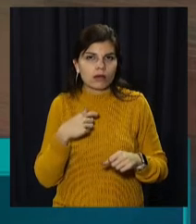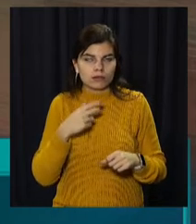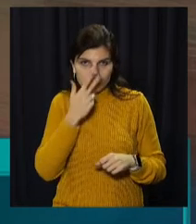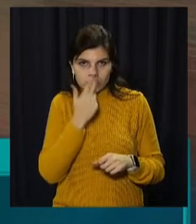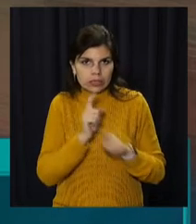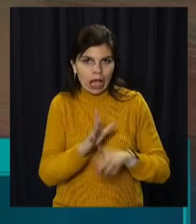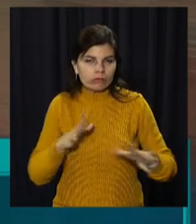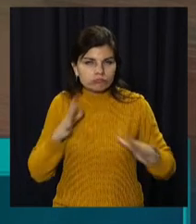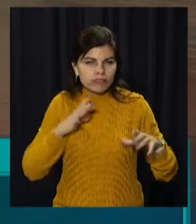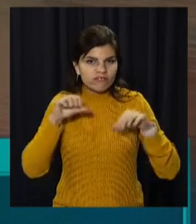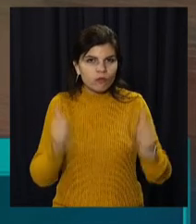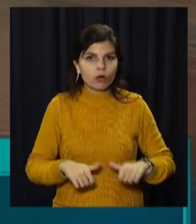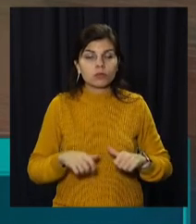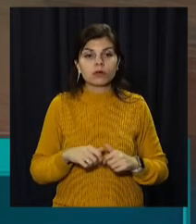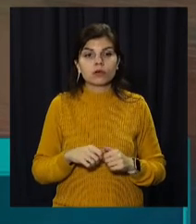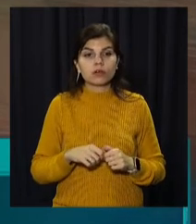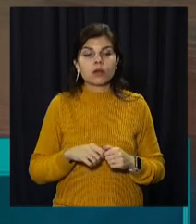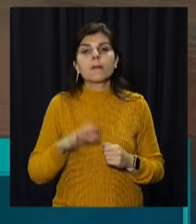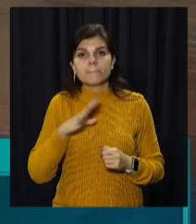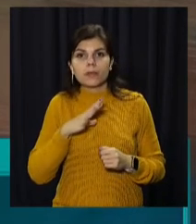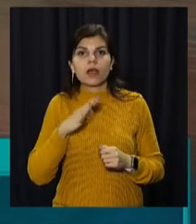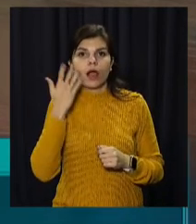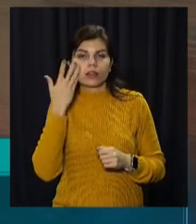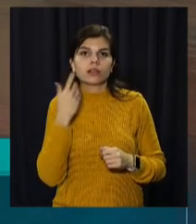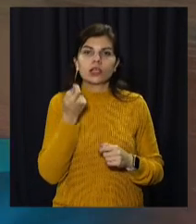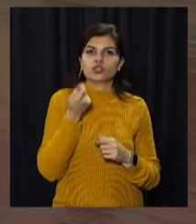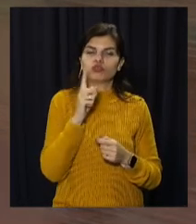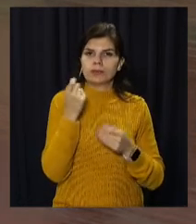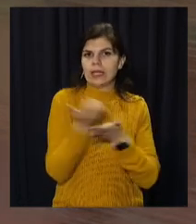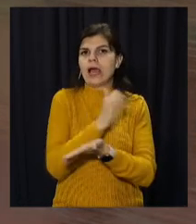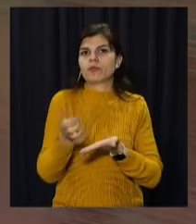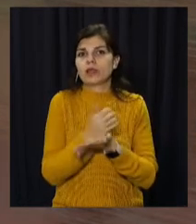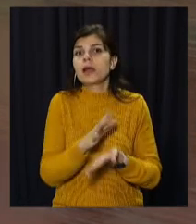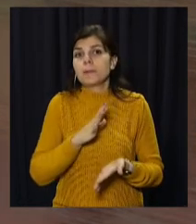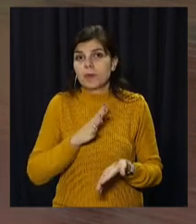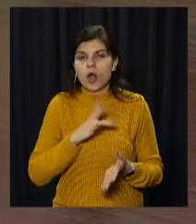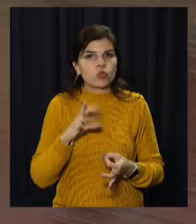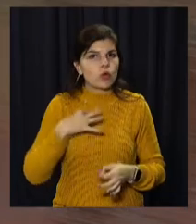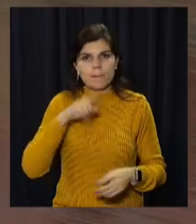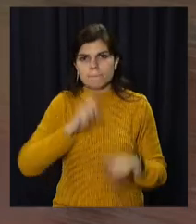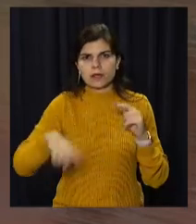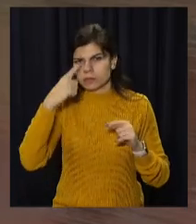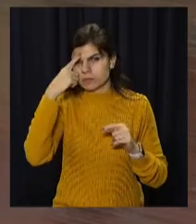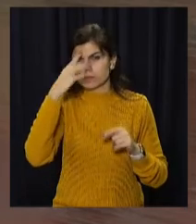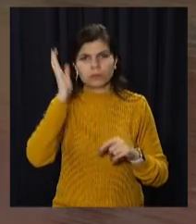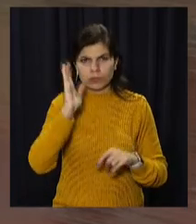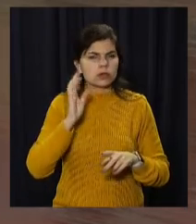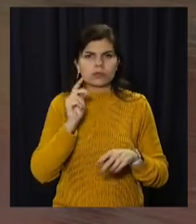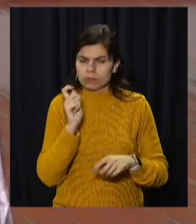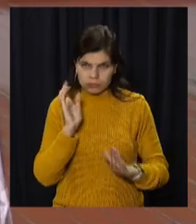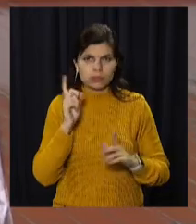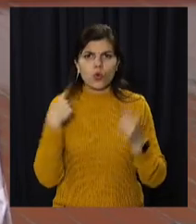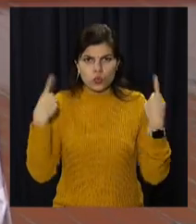Були моменти, в яких у мене, звісно, не вийшло, але я швидко придумав нову стратегію, і вона, входила в